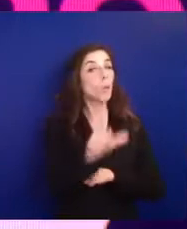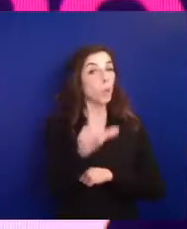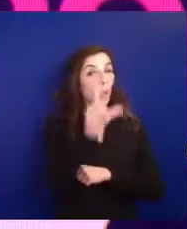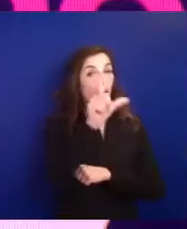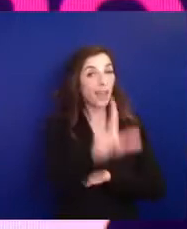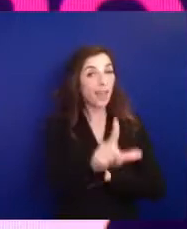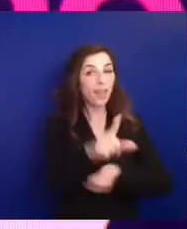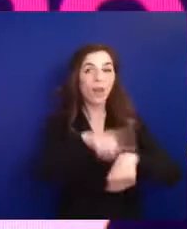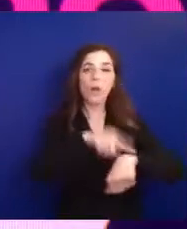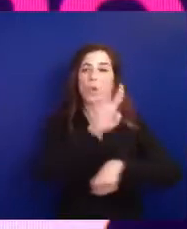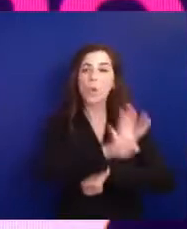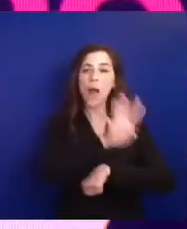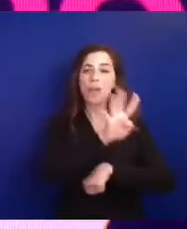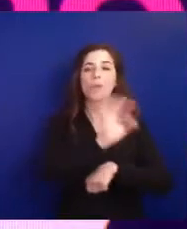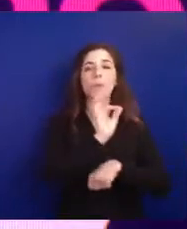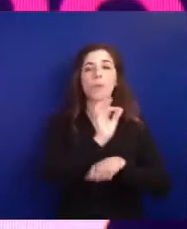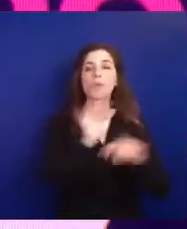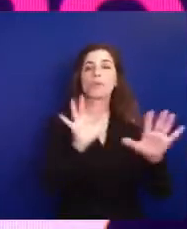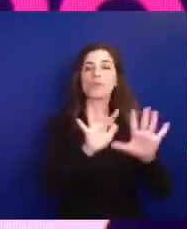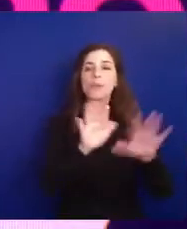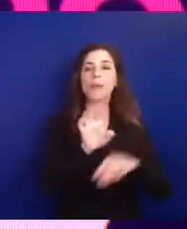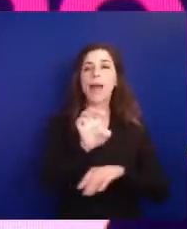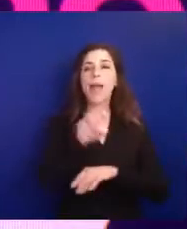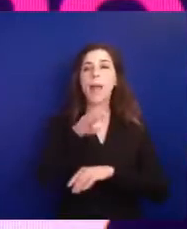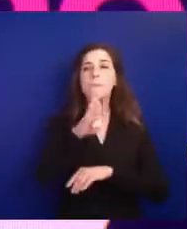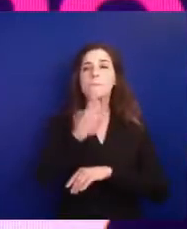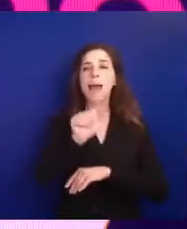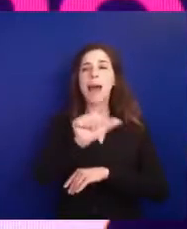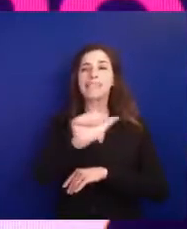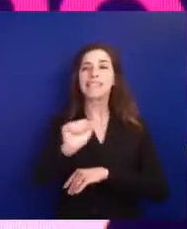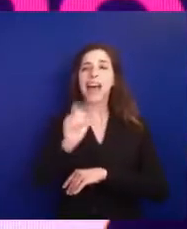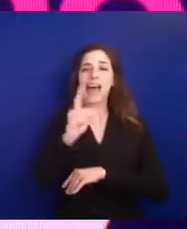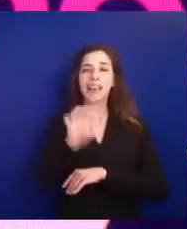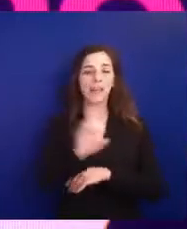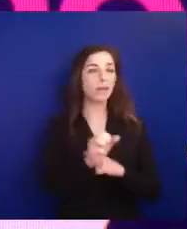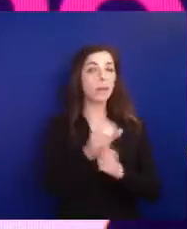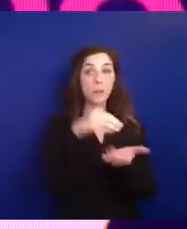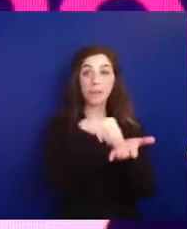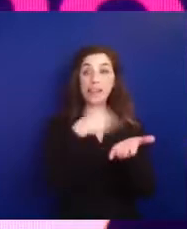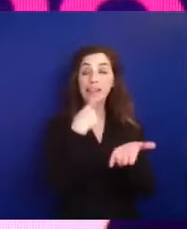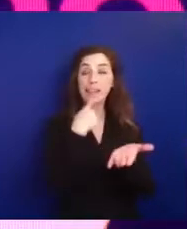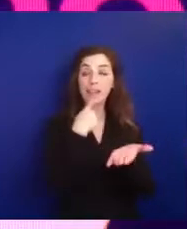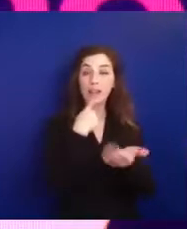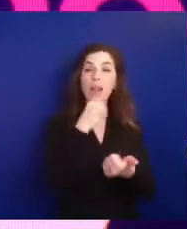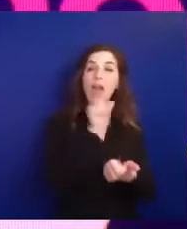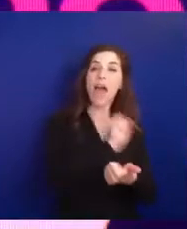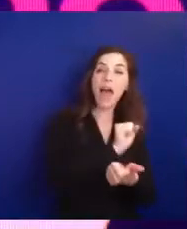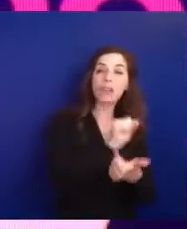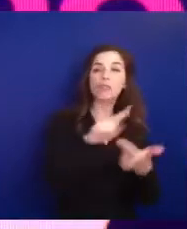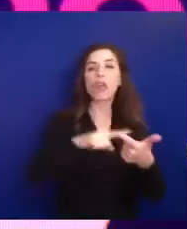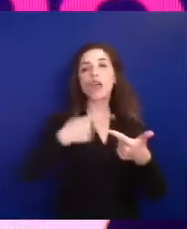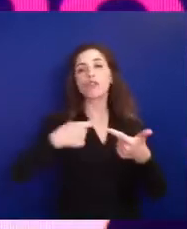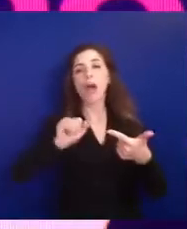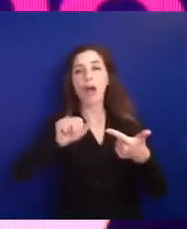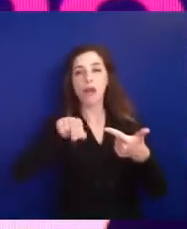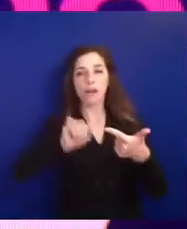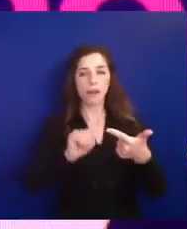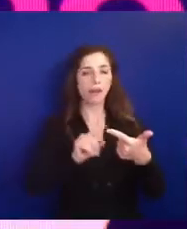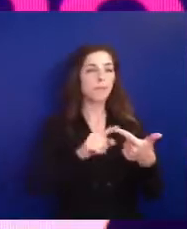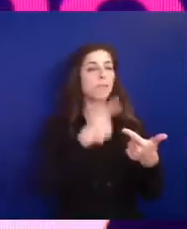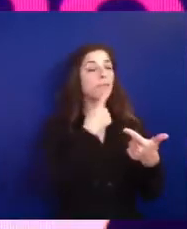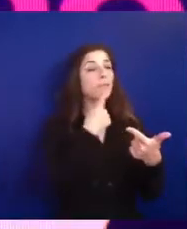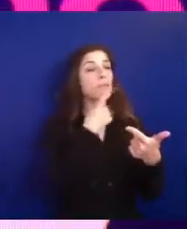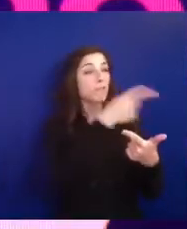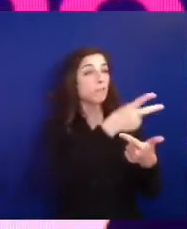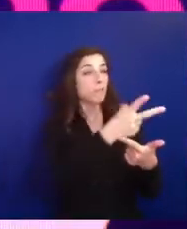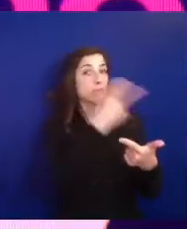ambassade all'appuntamento c'erano solo angelo e gianni ci dissero che carlo ci stava aspettando alla vigna che avremmo potuto